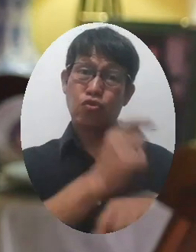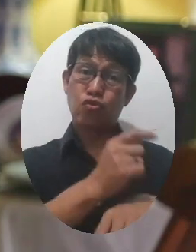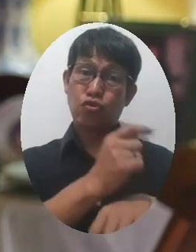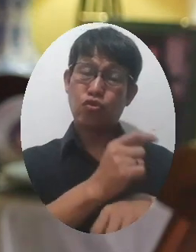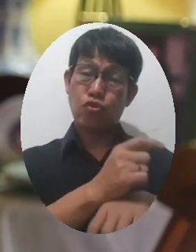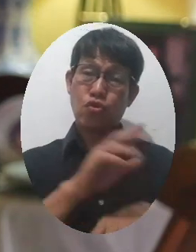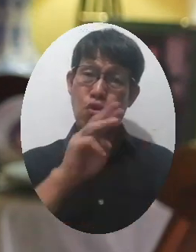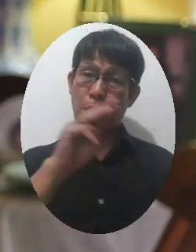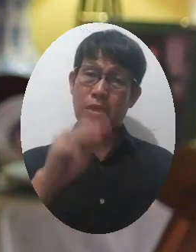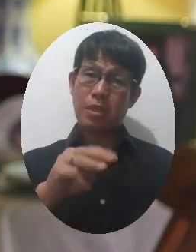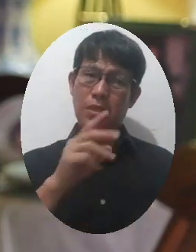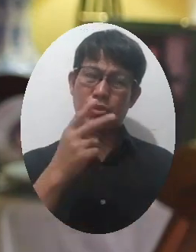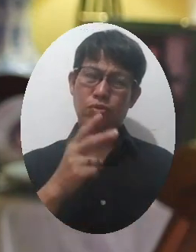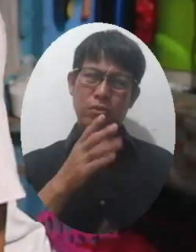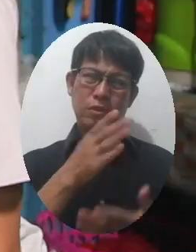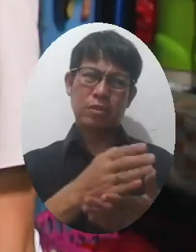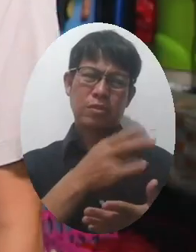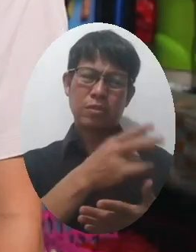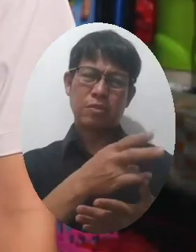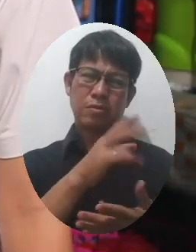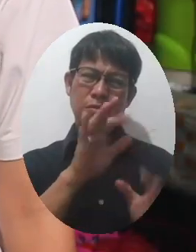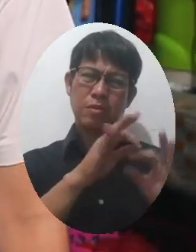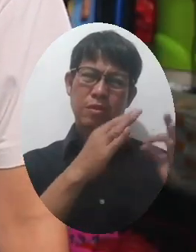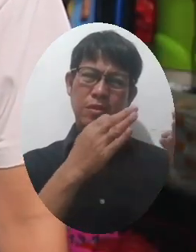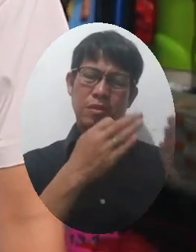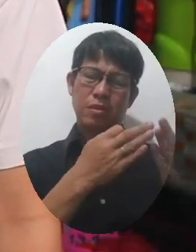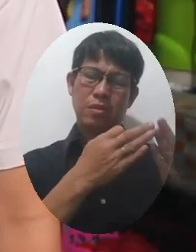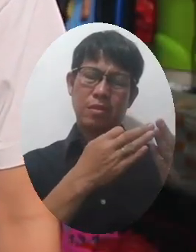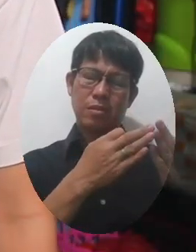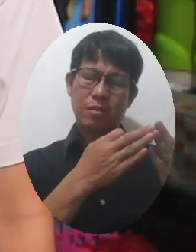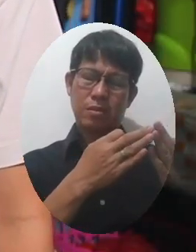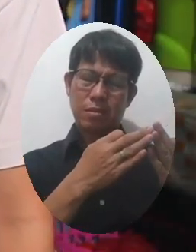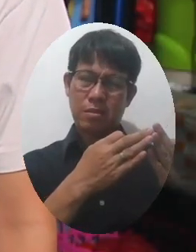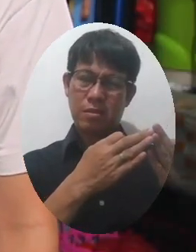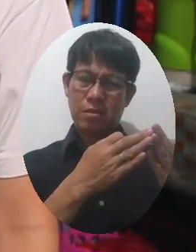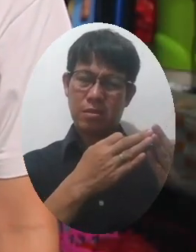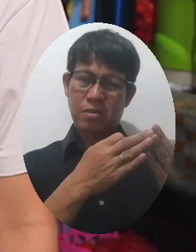Sa Tondo, Maynila, binisita natin ng pamilyang ito.